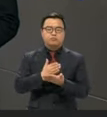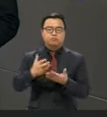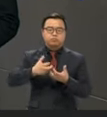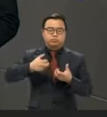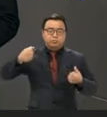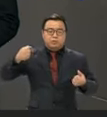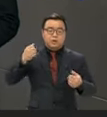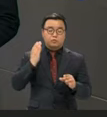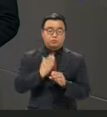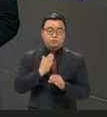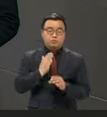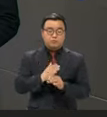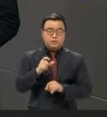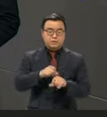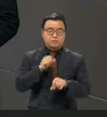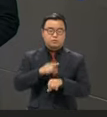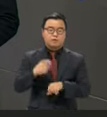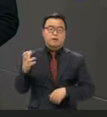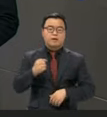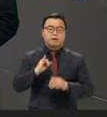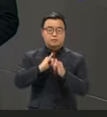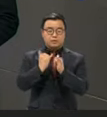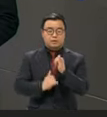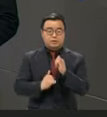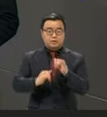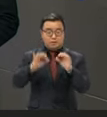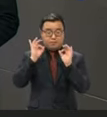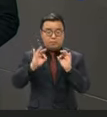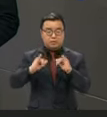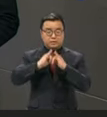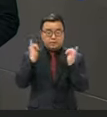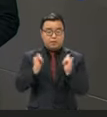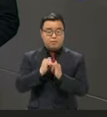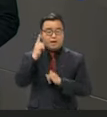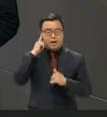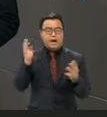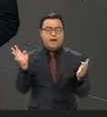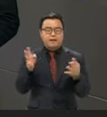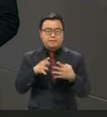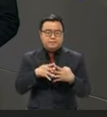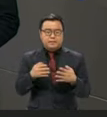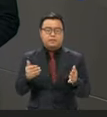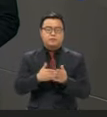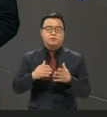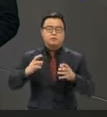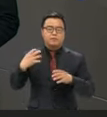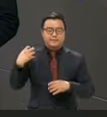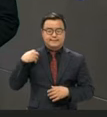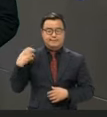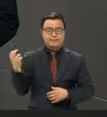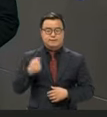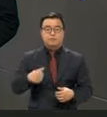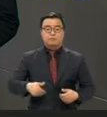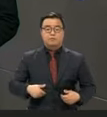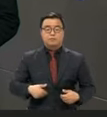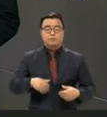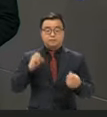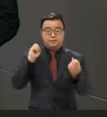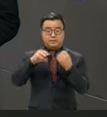역사를 바라보는 방법에 사회적 합의가 생길 때까지 국가가 책임지고 교과서를 발행하는 것이 필요하다고